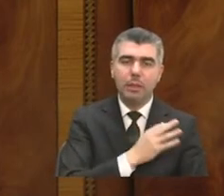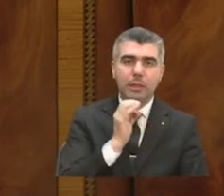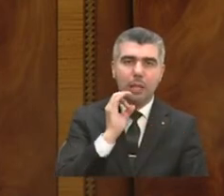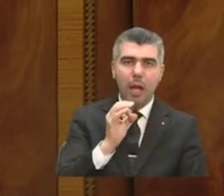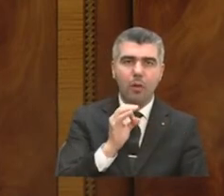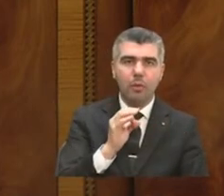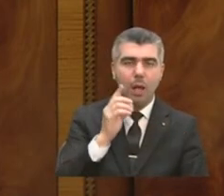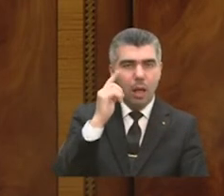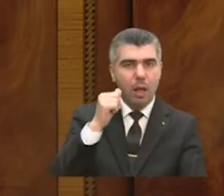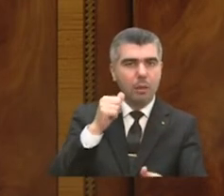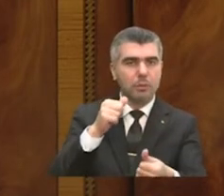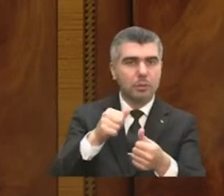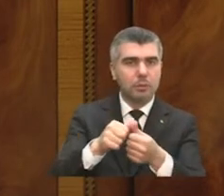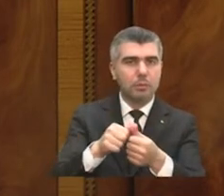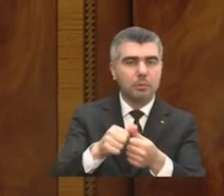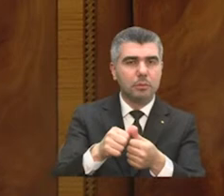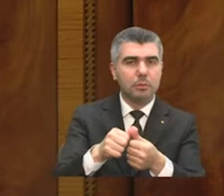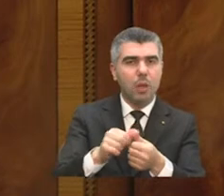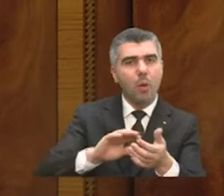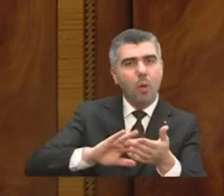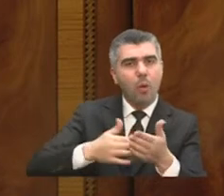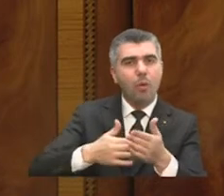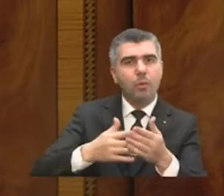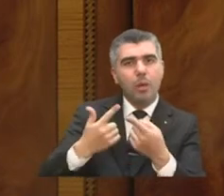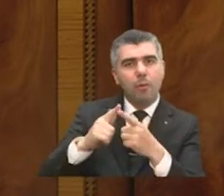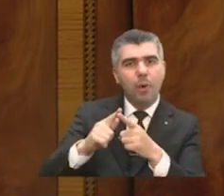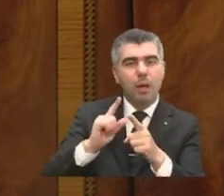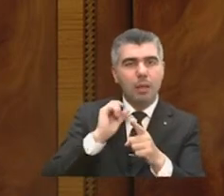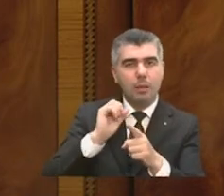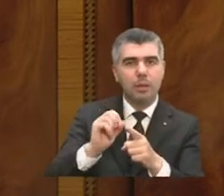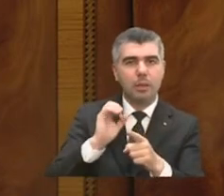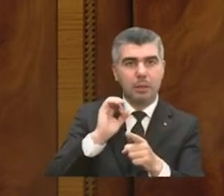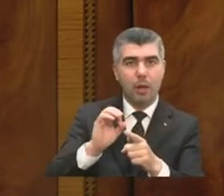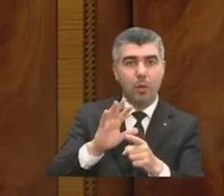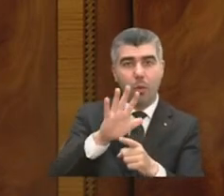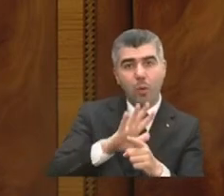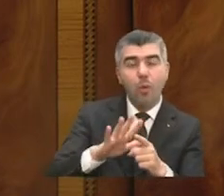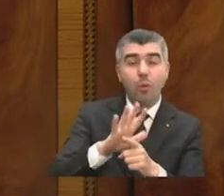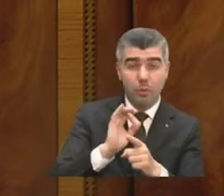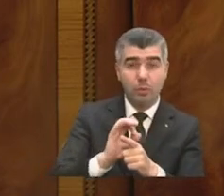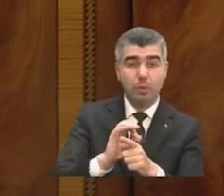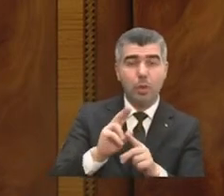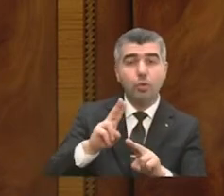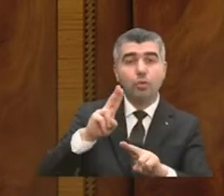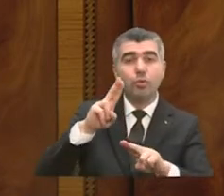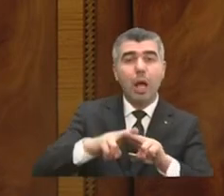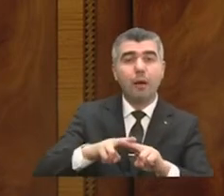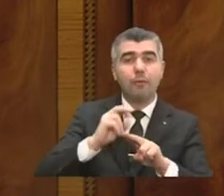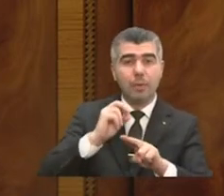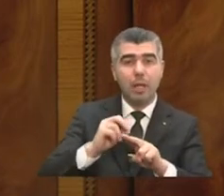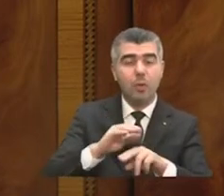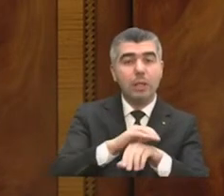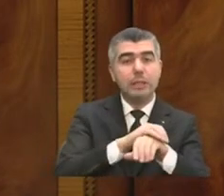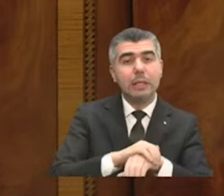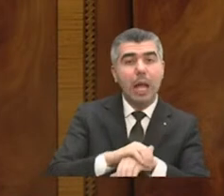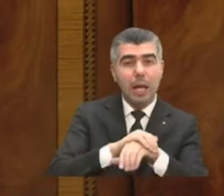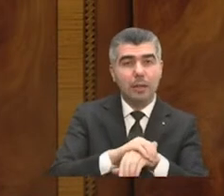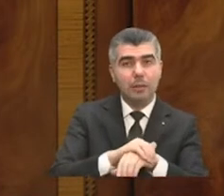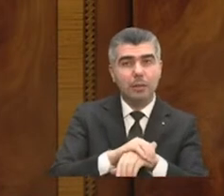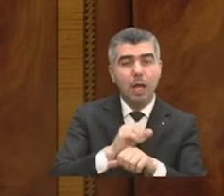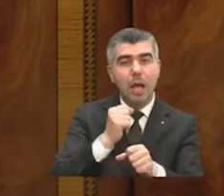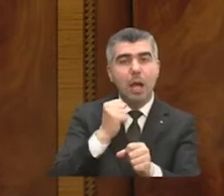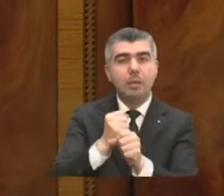mission. Donc nous avons, à travers notre secrétaire général